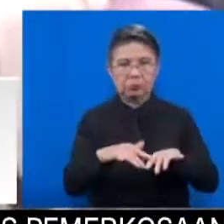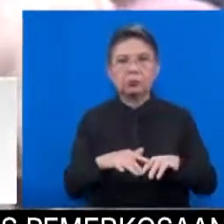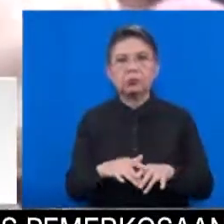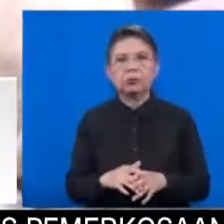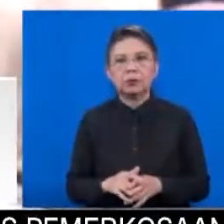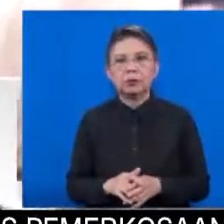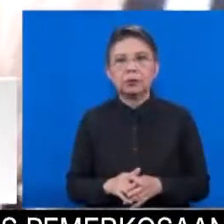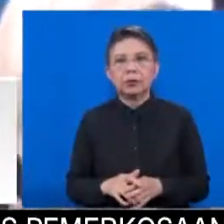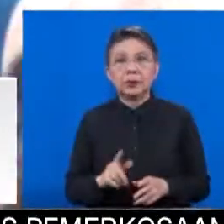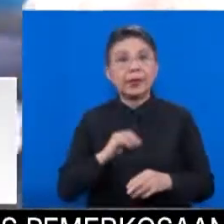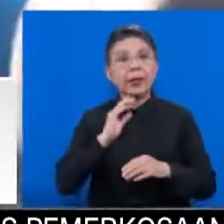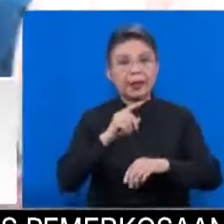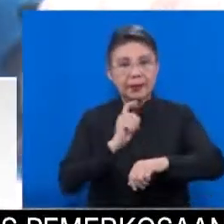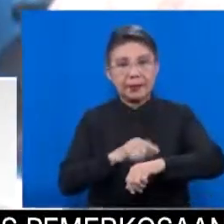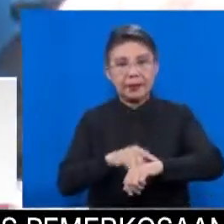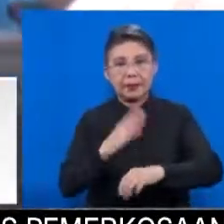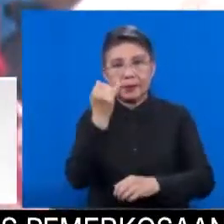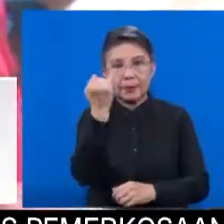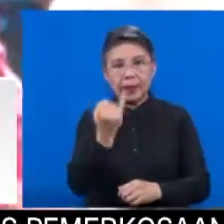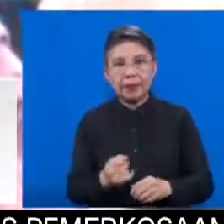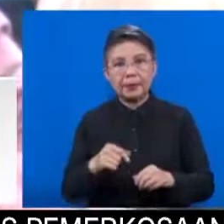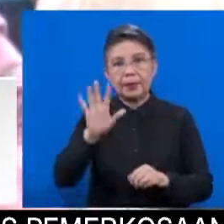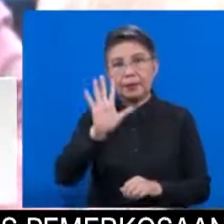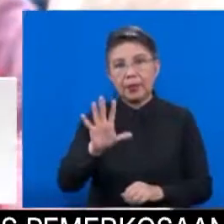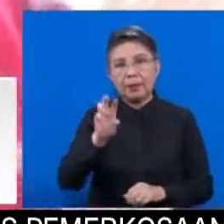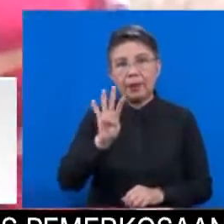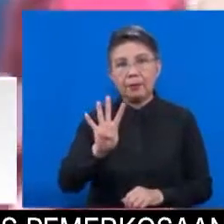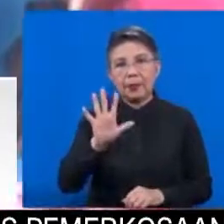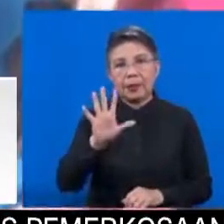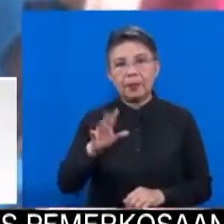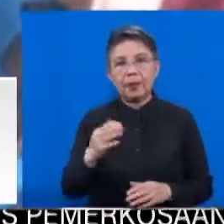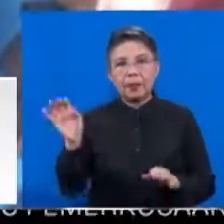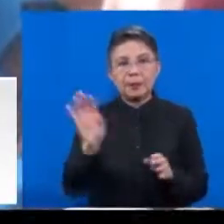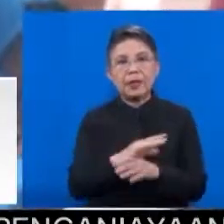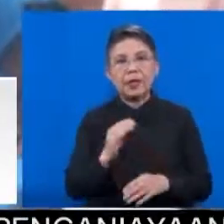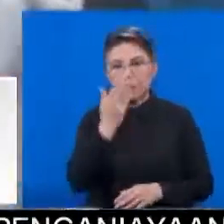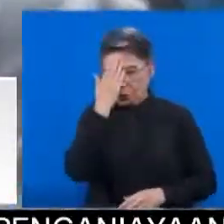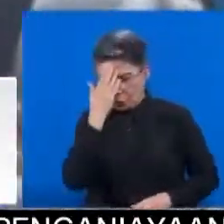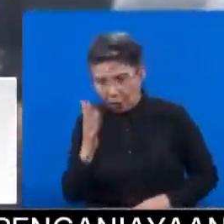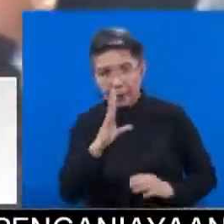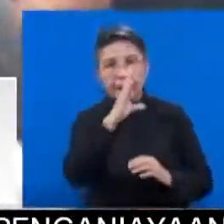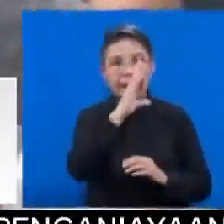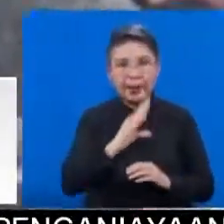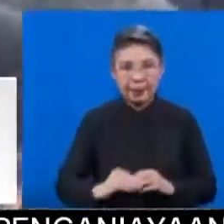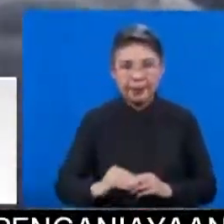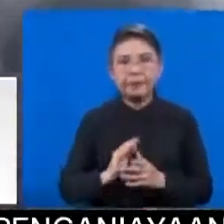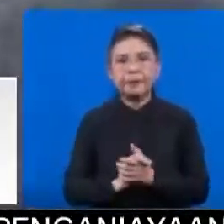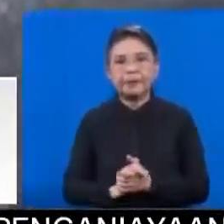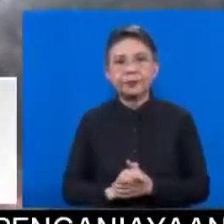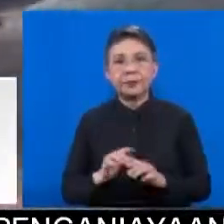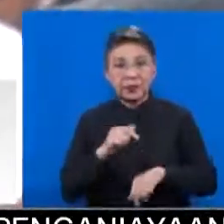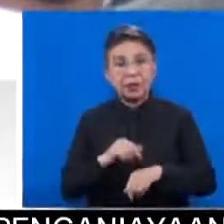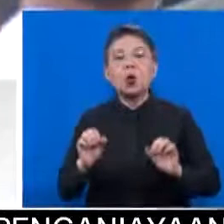Eril sampai nanti pukul 17.45 atau menjelang sholat maghrib. Sehingga sampai dengan saat ini warga